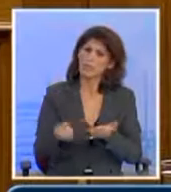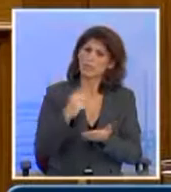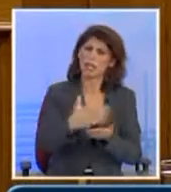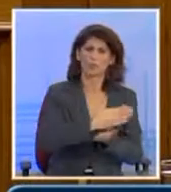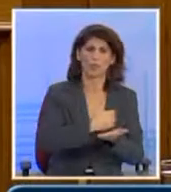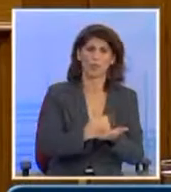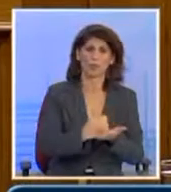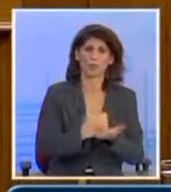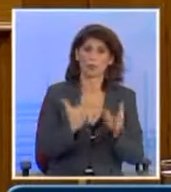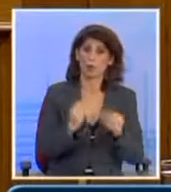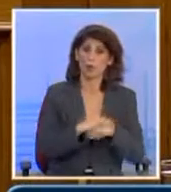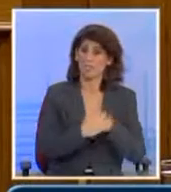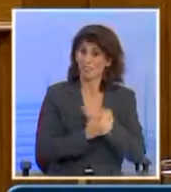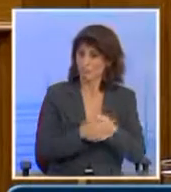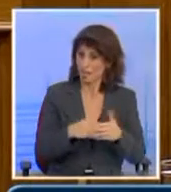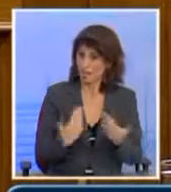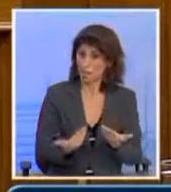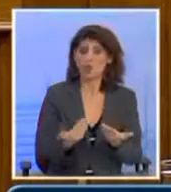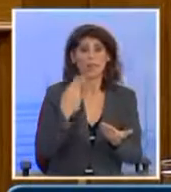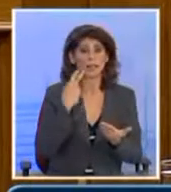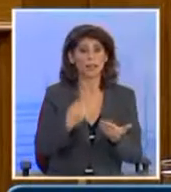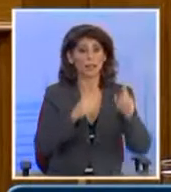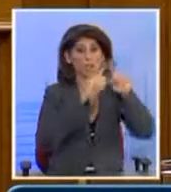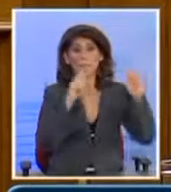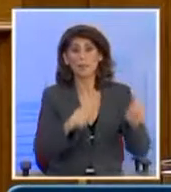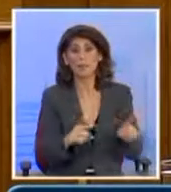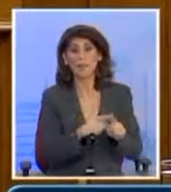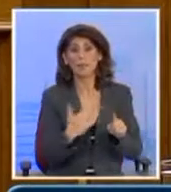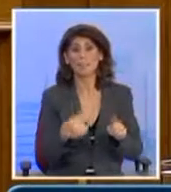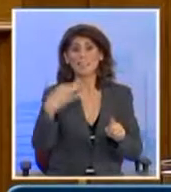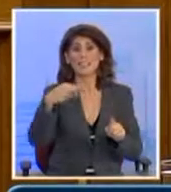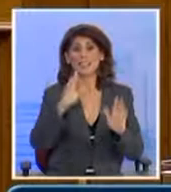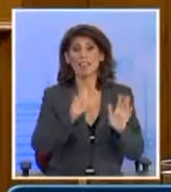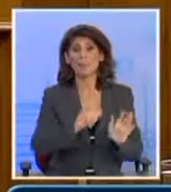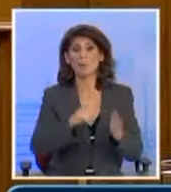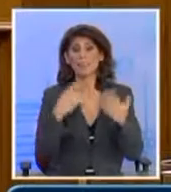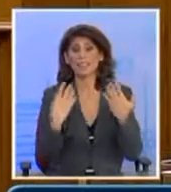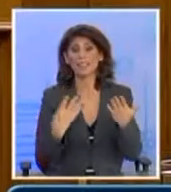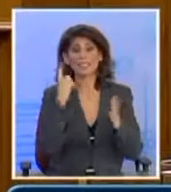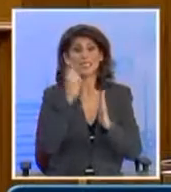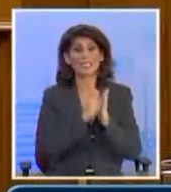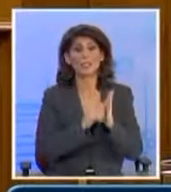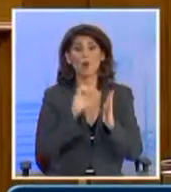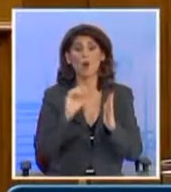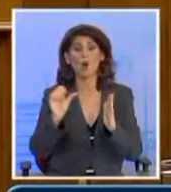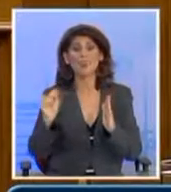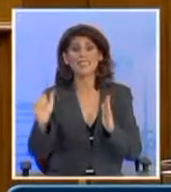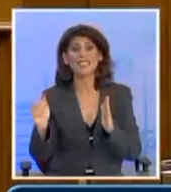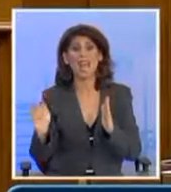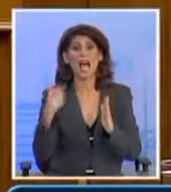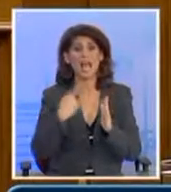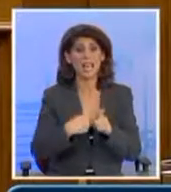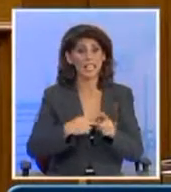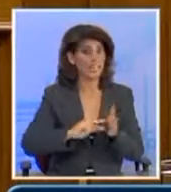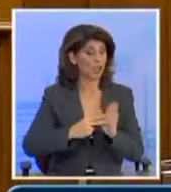Είναι εξαιρετικά ενδιαφέρον να δει κάποιος τον πίνακα που υπάρχει στη σελίδα 79 της έκθεσης του ΟΣΑ για την ελληνική οικονομία